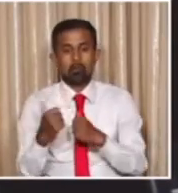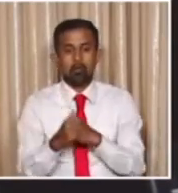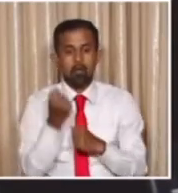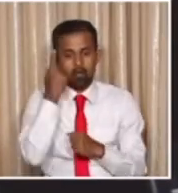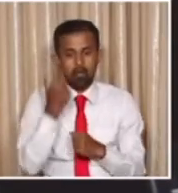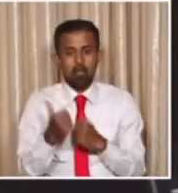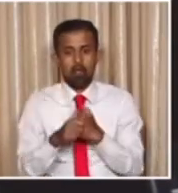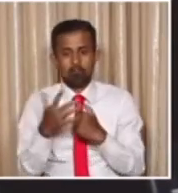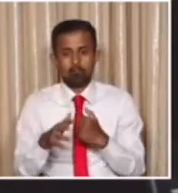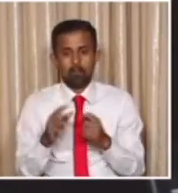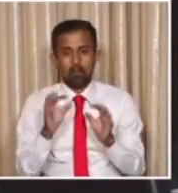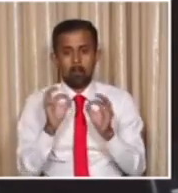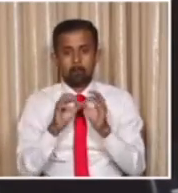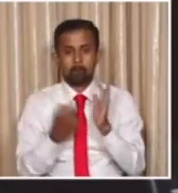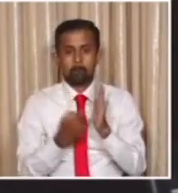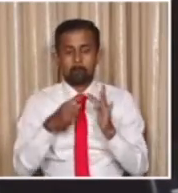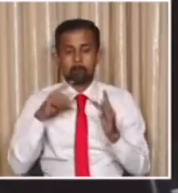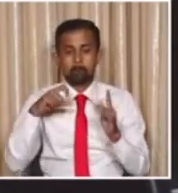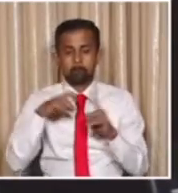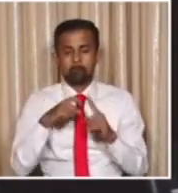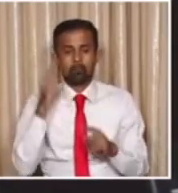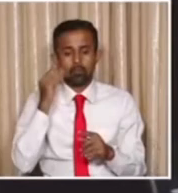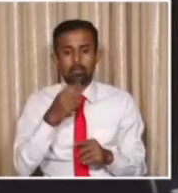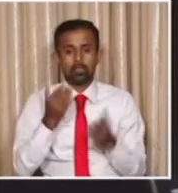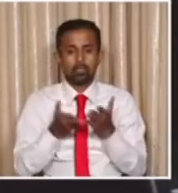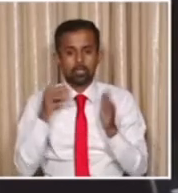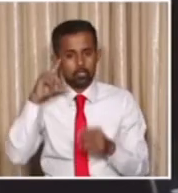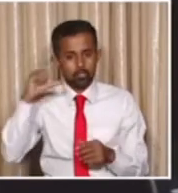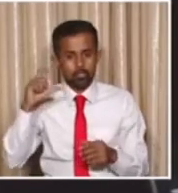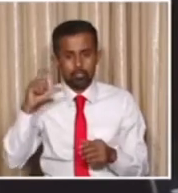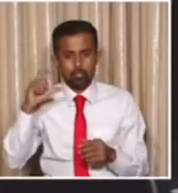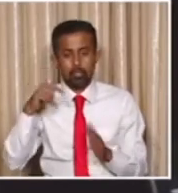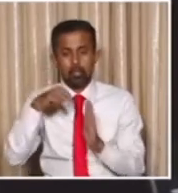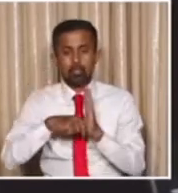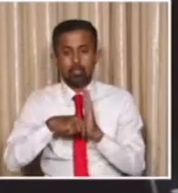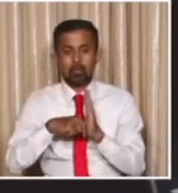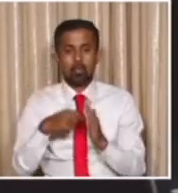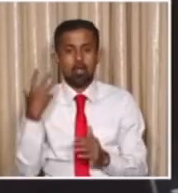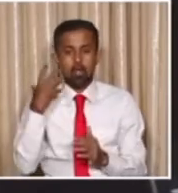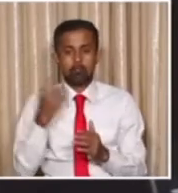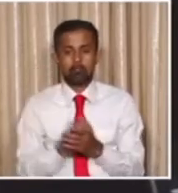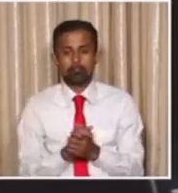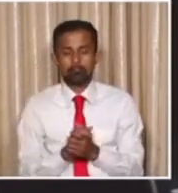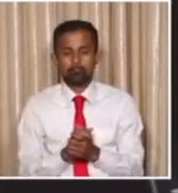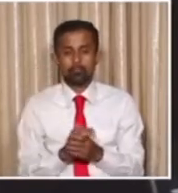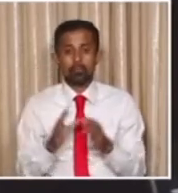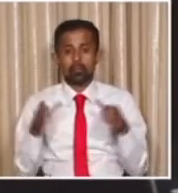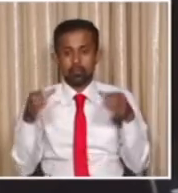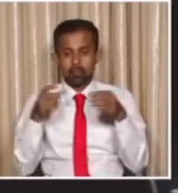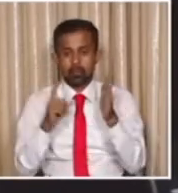තියෙනවා බ්‍රික්ස් කියලා හවුලක් තියෙනවා බ්‍රසීලයේ රුසියාව ඉන්දියාව චීනය දකුණු අප්‍රිකාව මේ හවුල